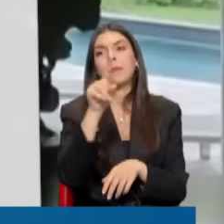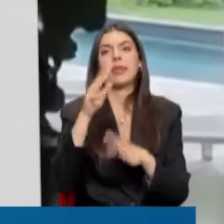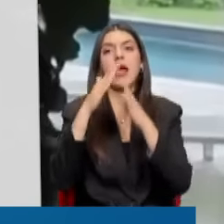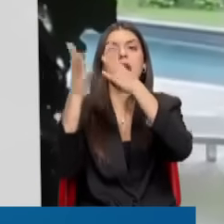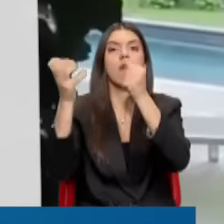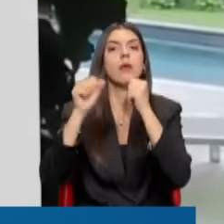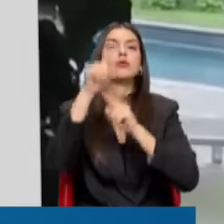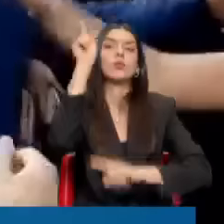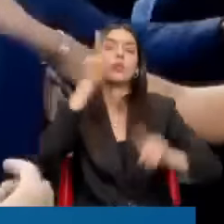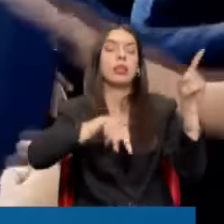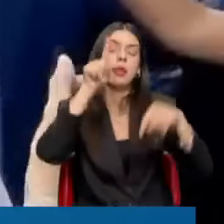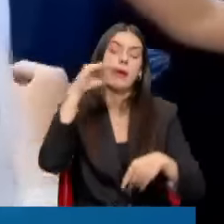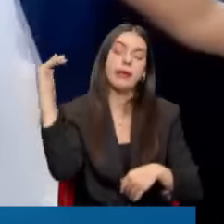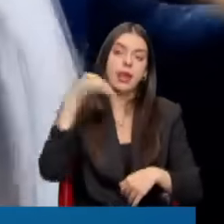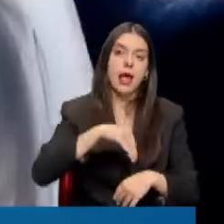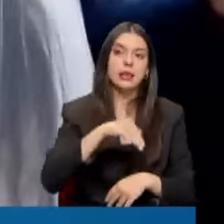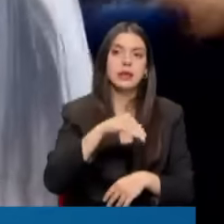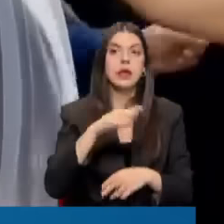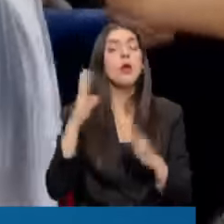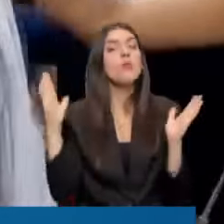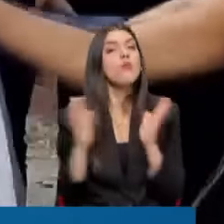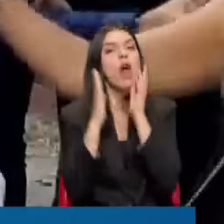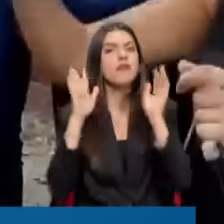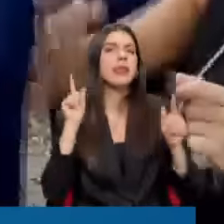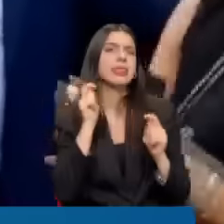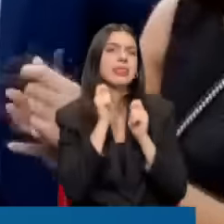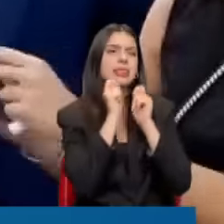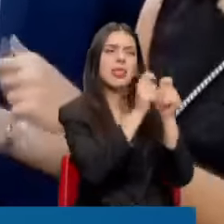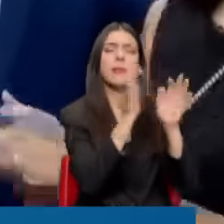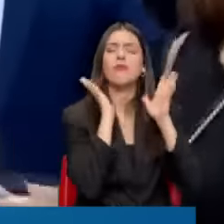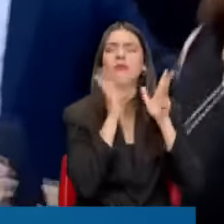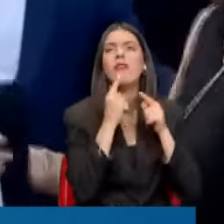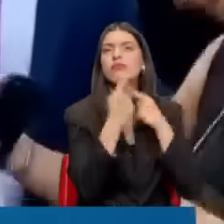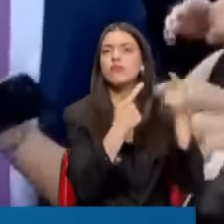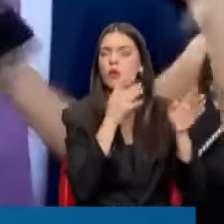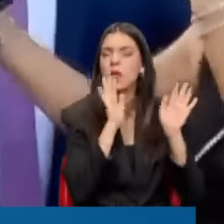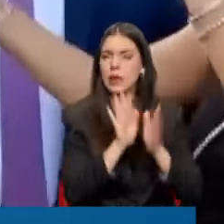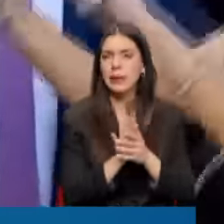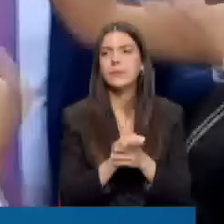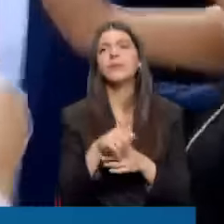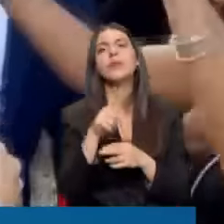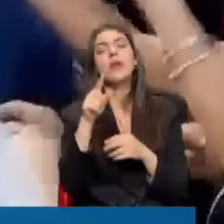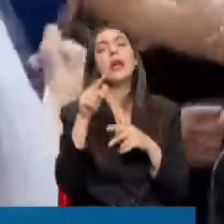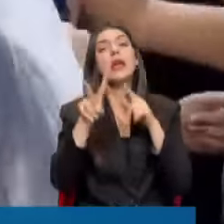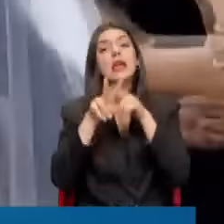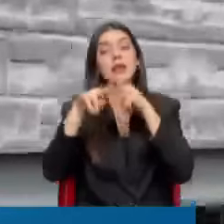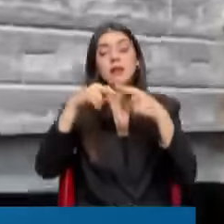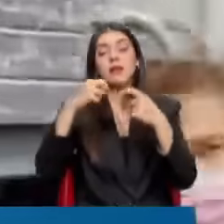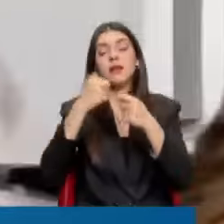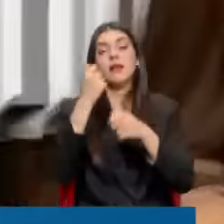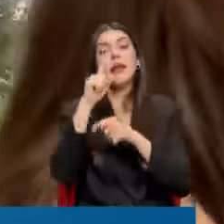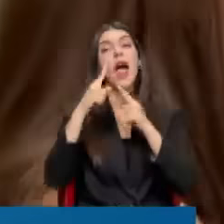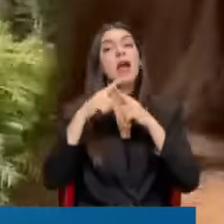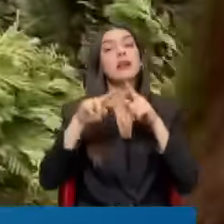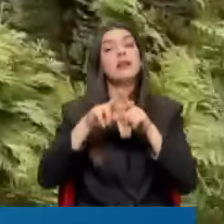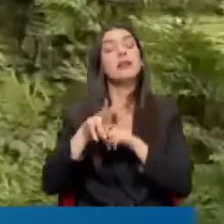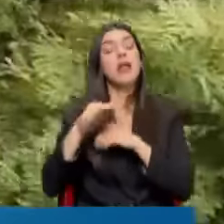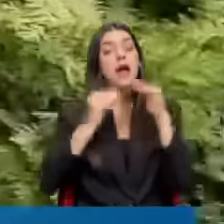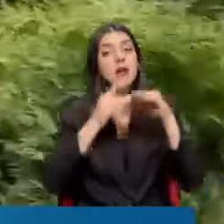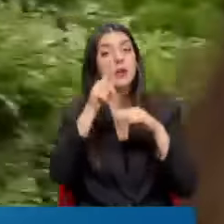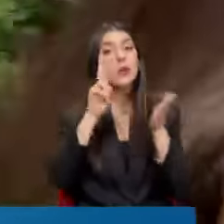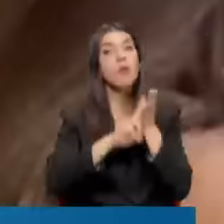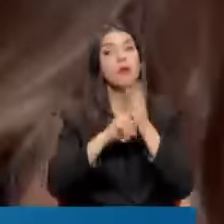almasıyla gündemde muhalefet tepkili dönemin Ankara Cumhuriyet Başsavcısı olan Yargıtay Üyesi Yüksel kocaman iddialar ve tepkiler